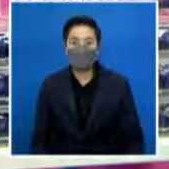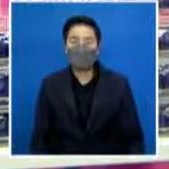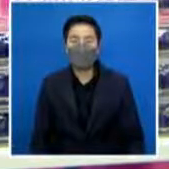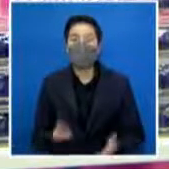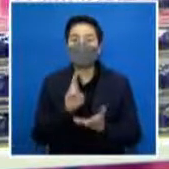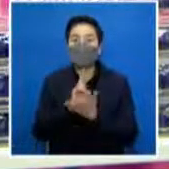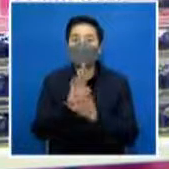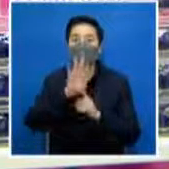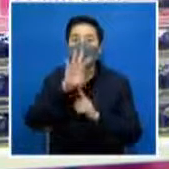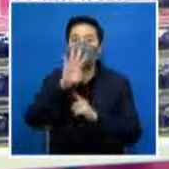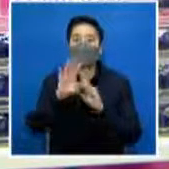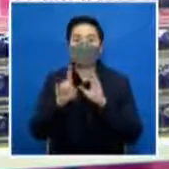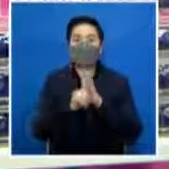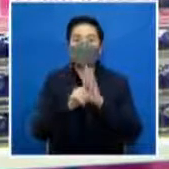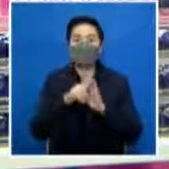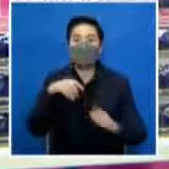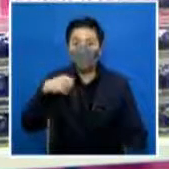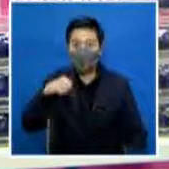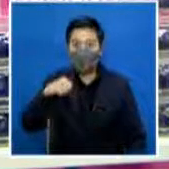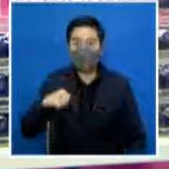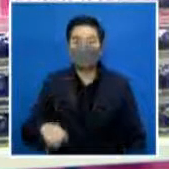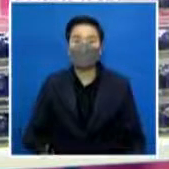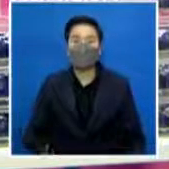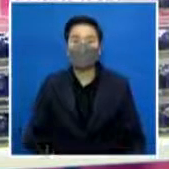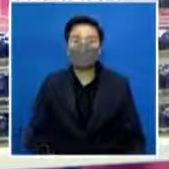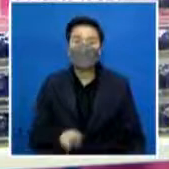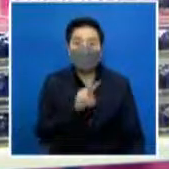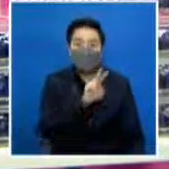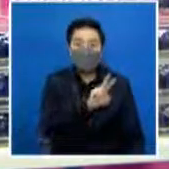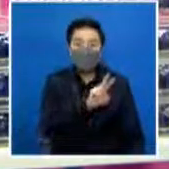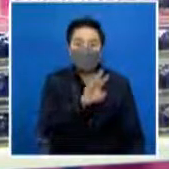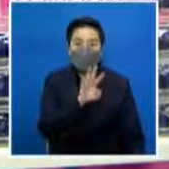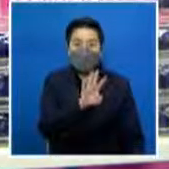อันดับที่4หมุนครั้งที่10เลขที่ออก